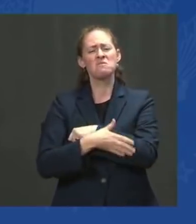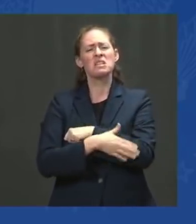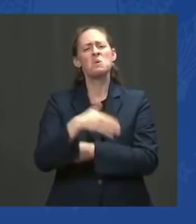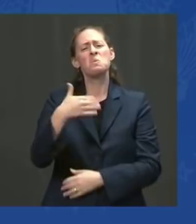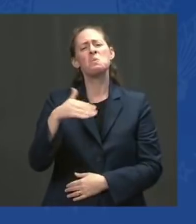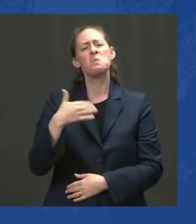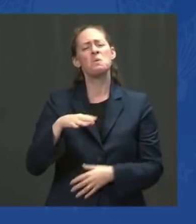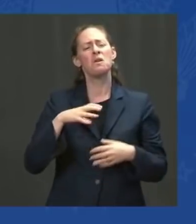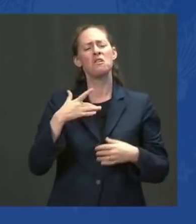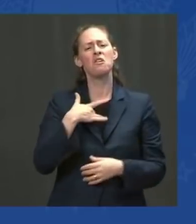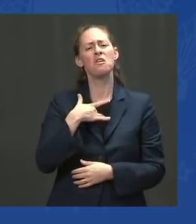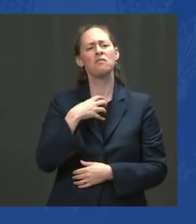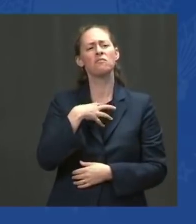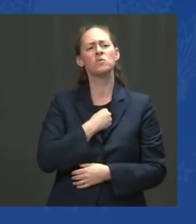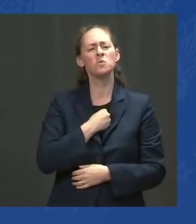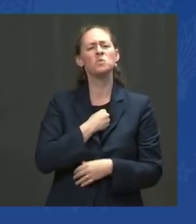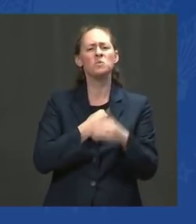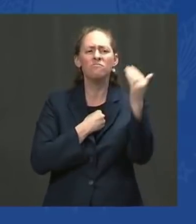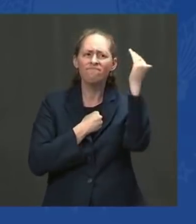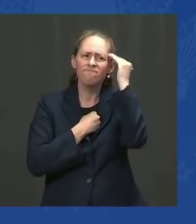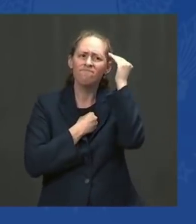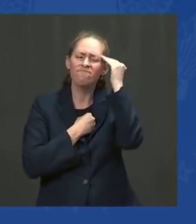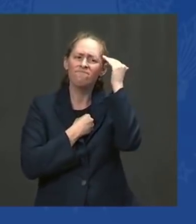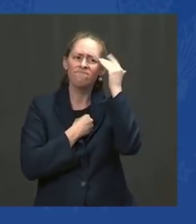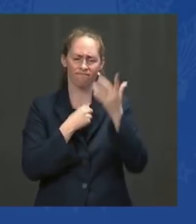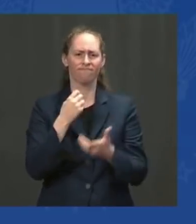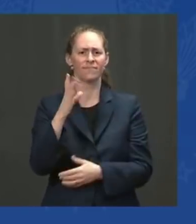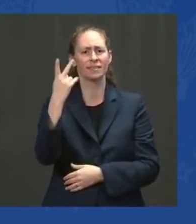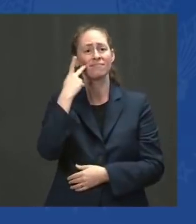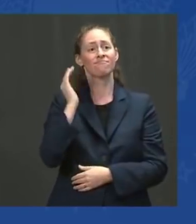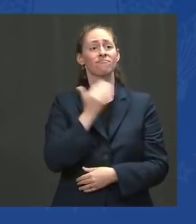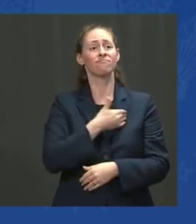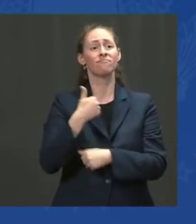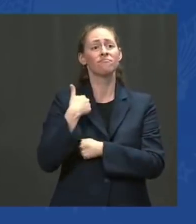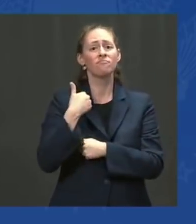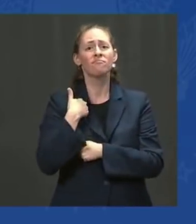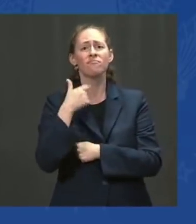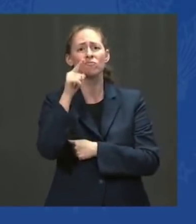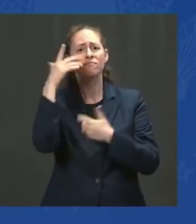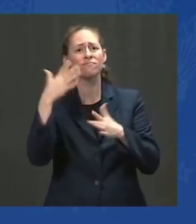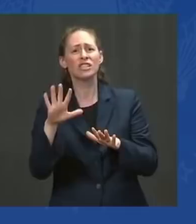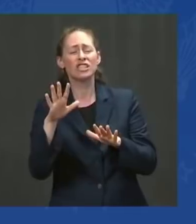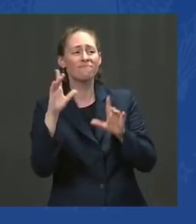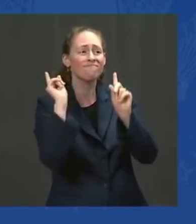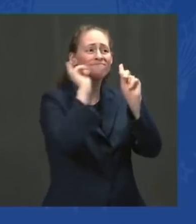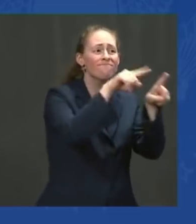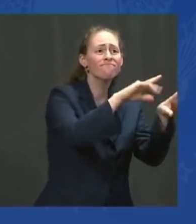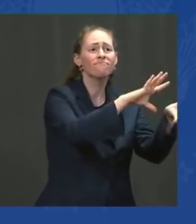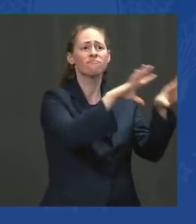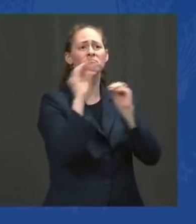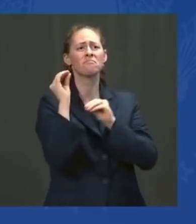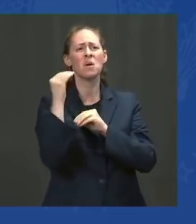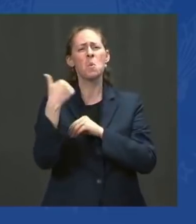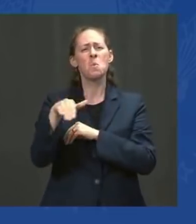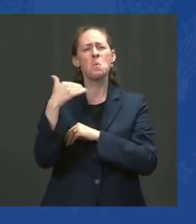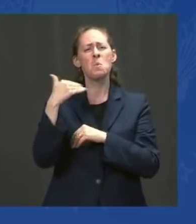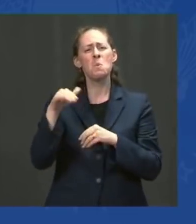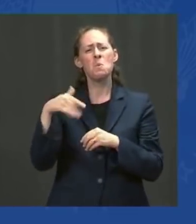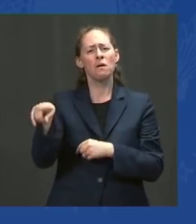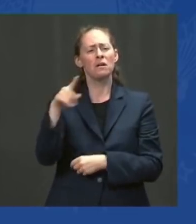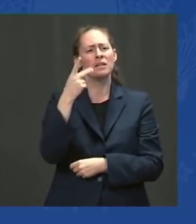当、预判失误、相关的协调很差啊，